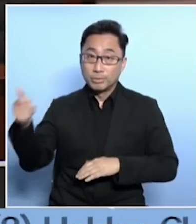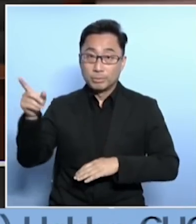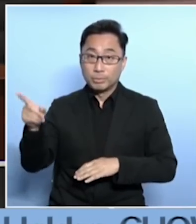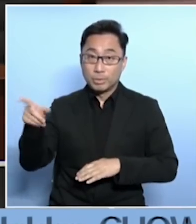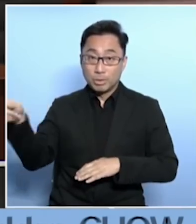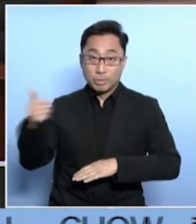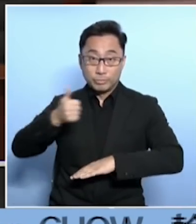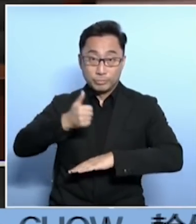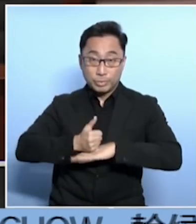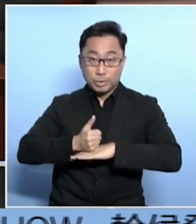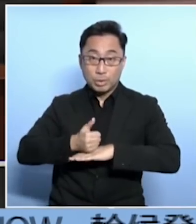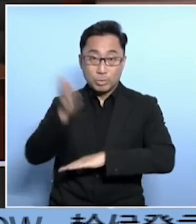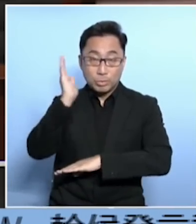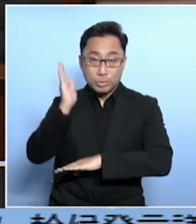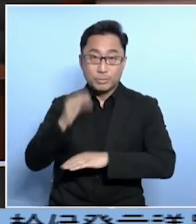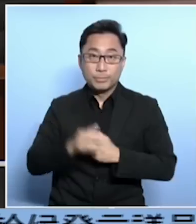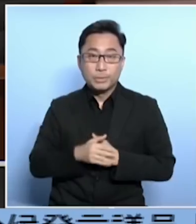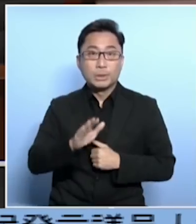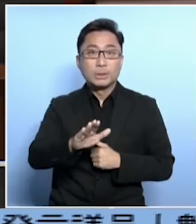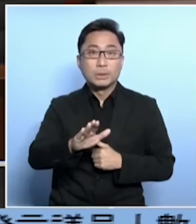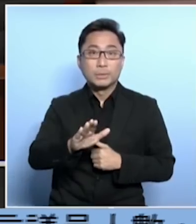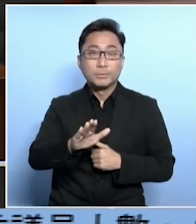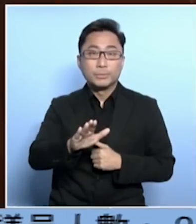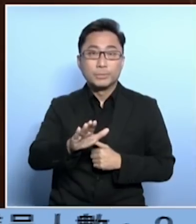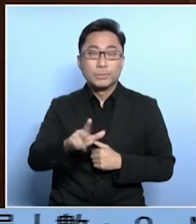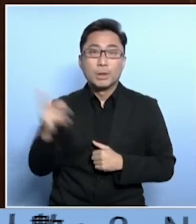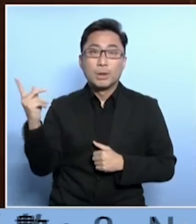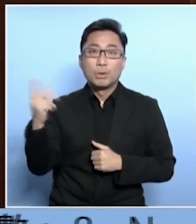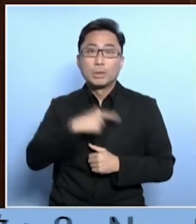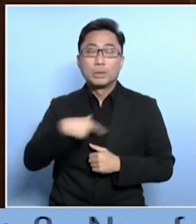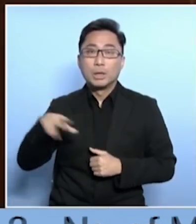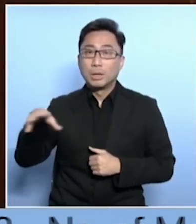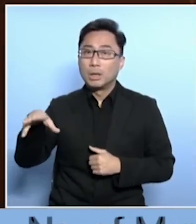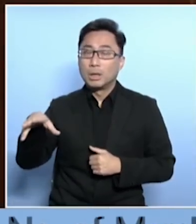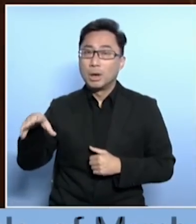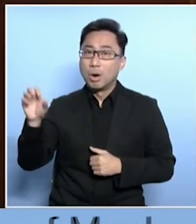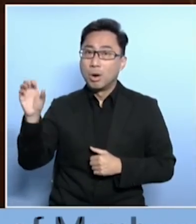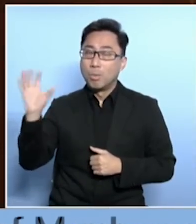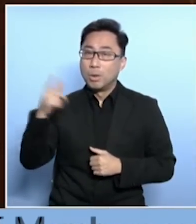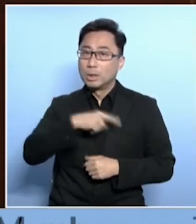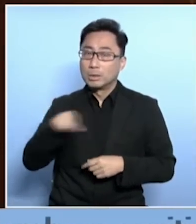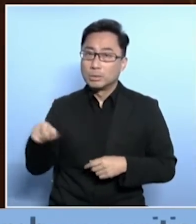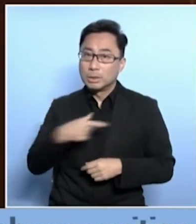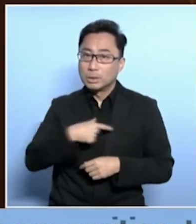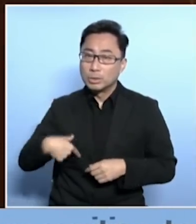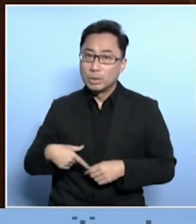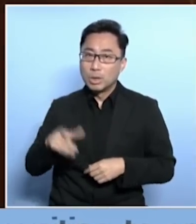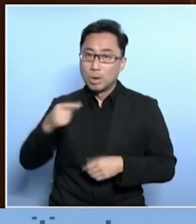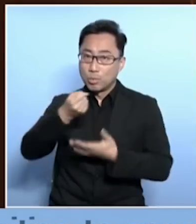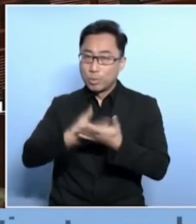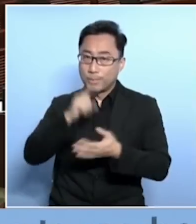議，然後 等一等，郭家麒議員，黃定光議員，你是什麼規程問題？